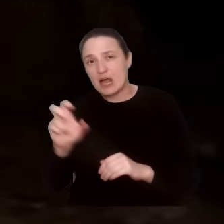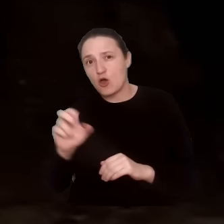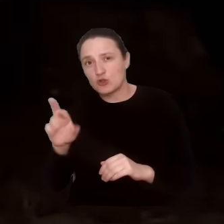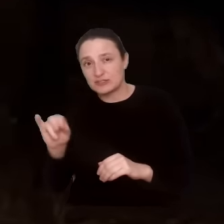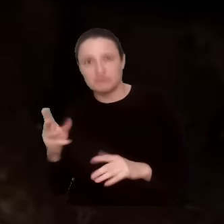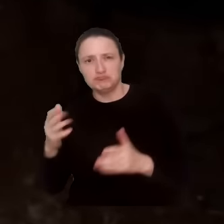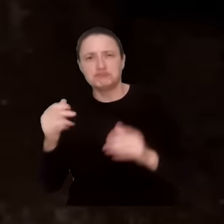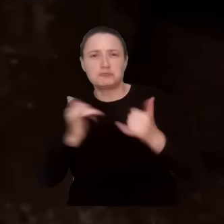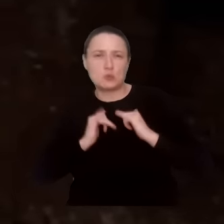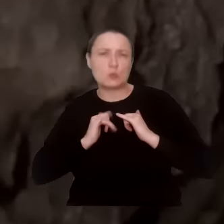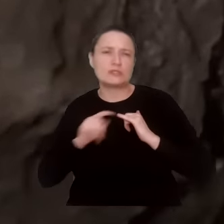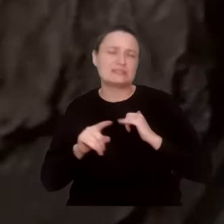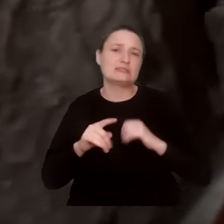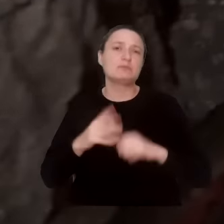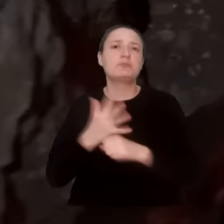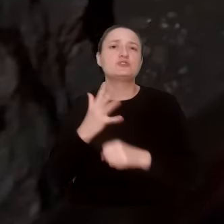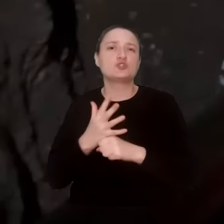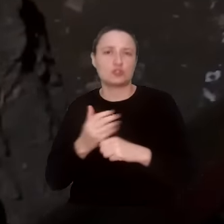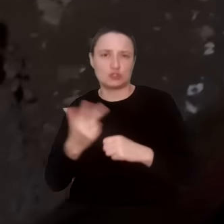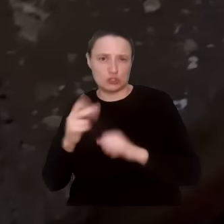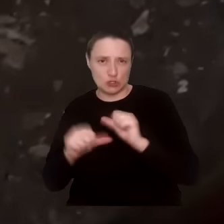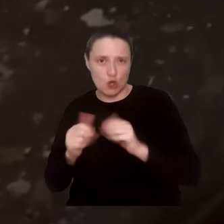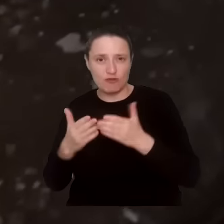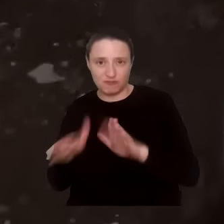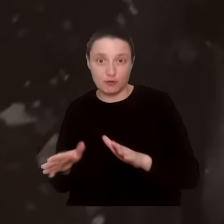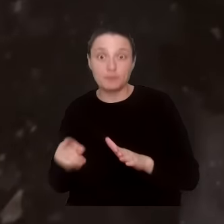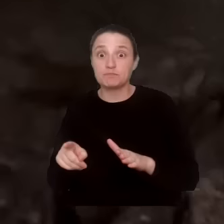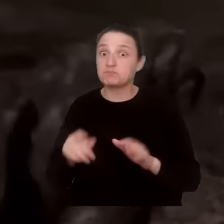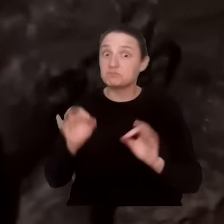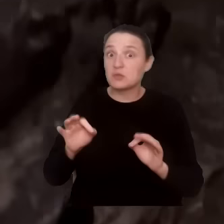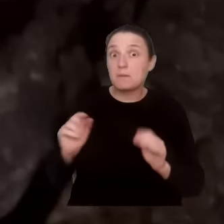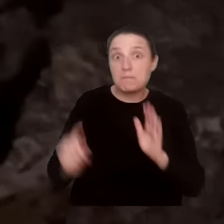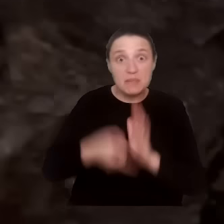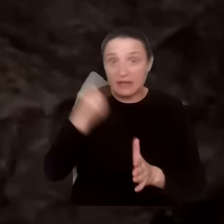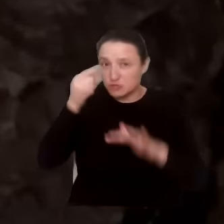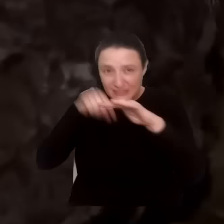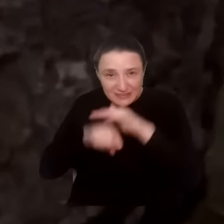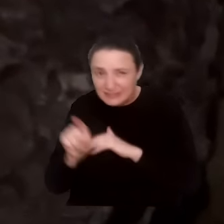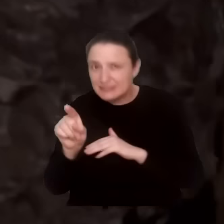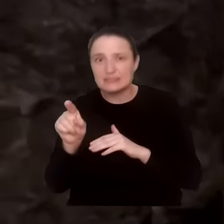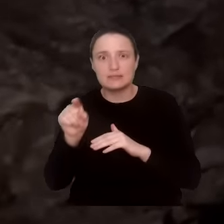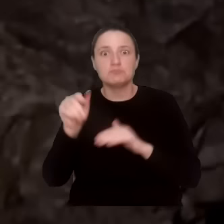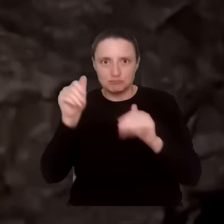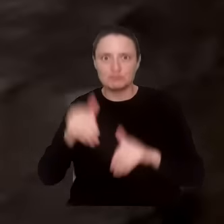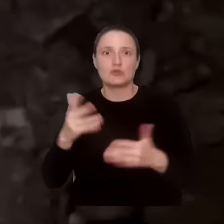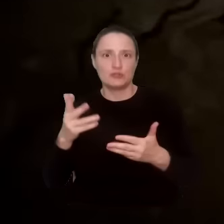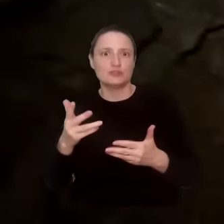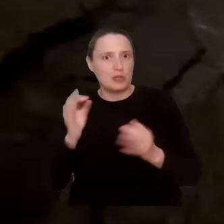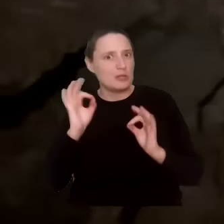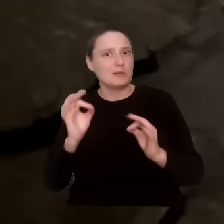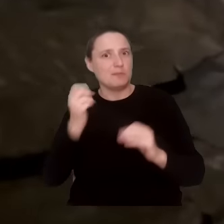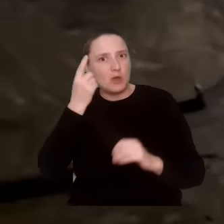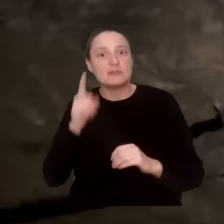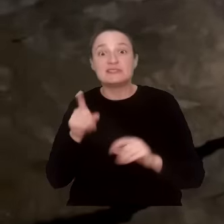od 1953 roku. To idealny wybór na pierwszą przygodę z jaskiniami. Jej zwiedzanie może być uzupełnieniem i dodatkową atrakcją